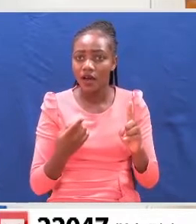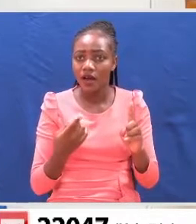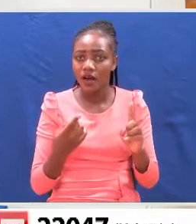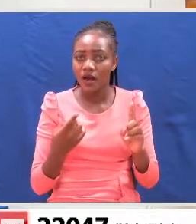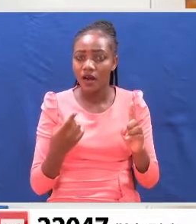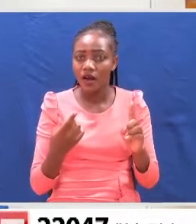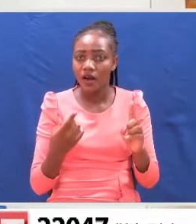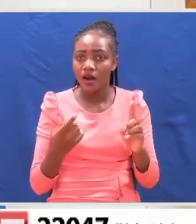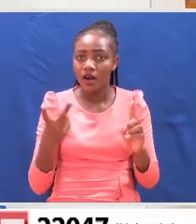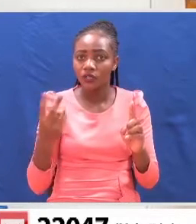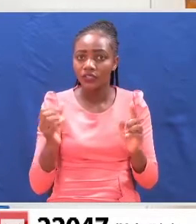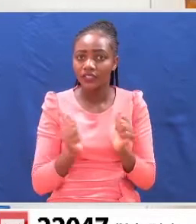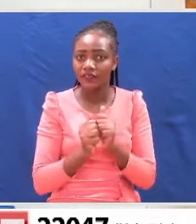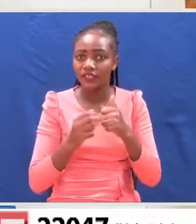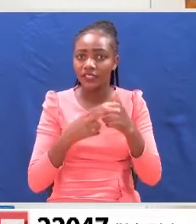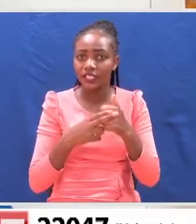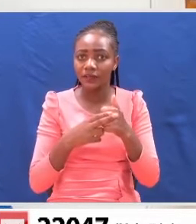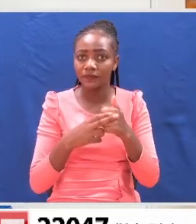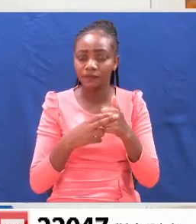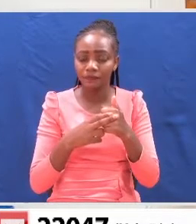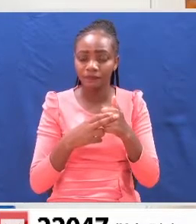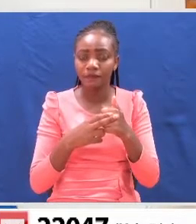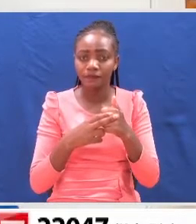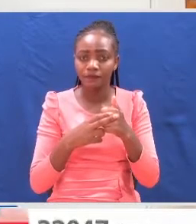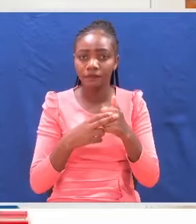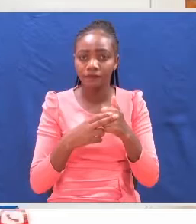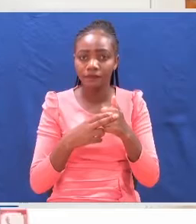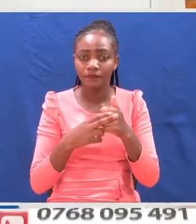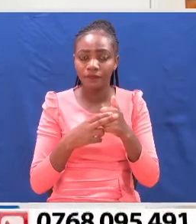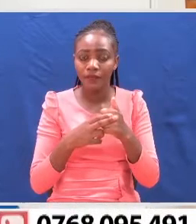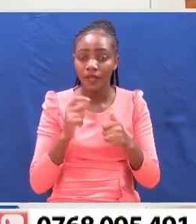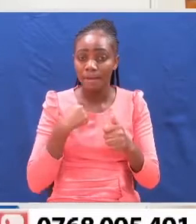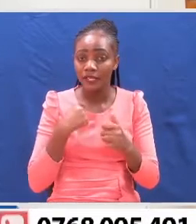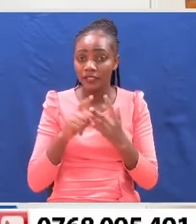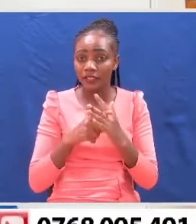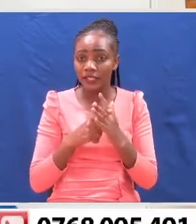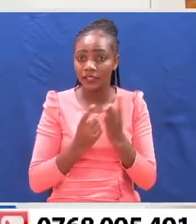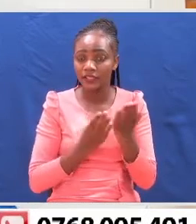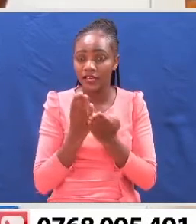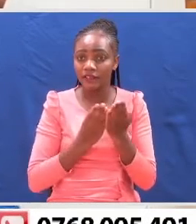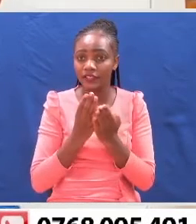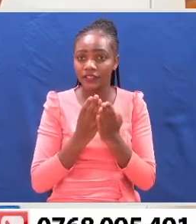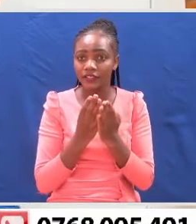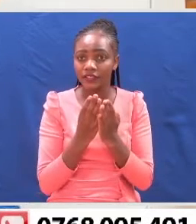baada ya uchaguzi wa 2017 ndio nilichukua hatamu za speaker. Baada